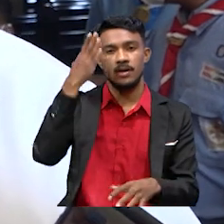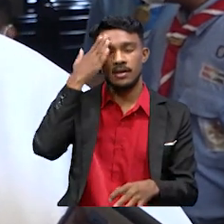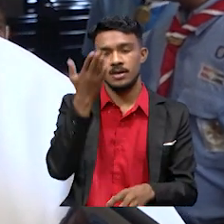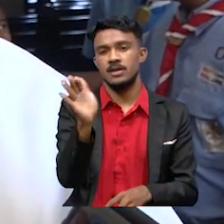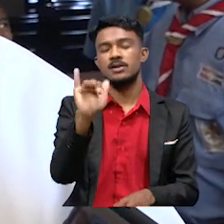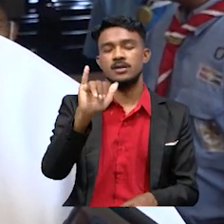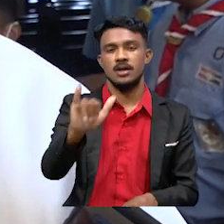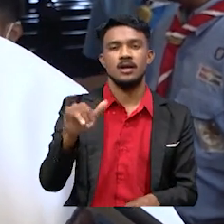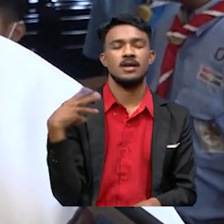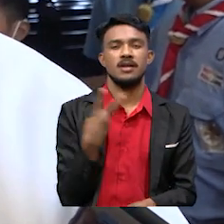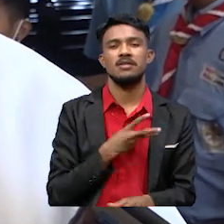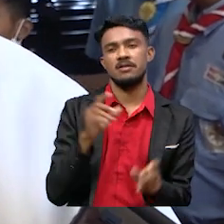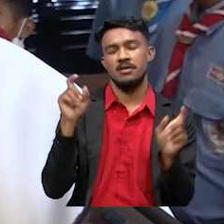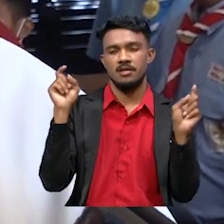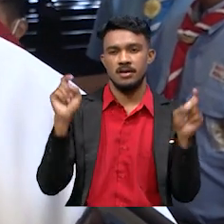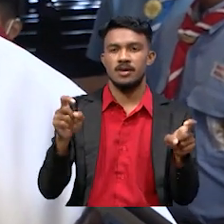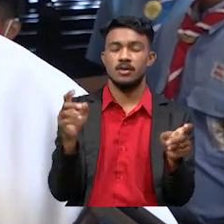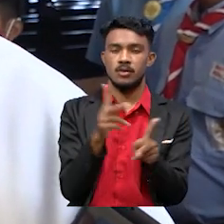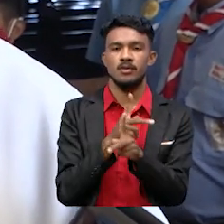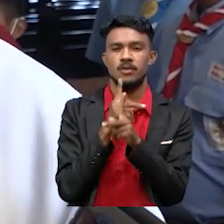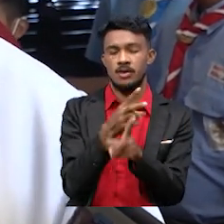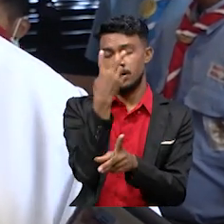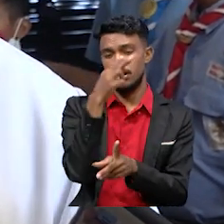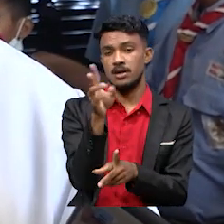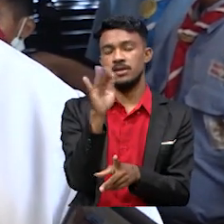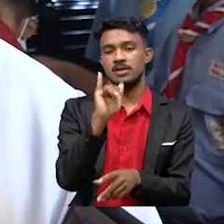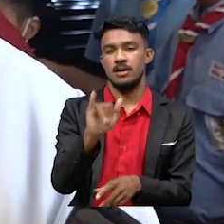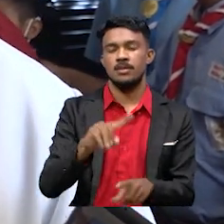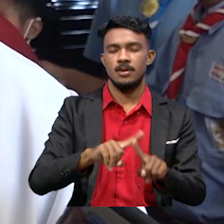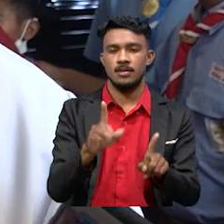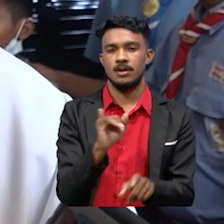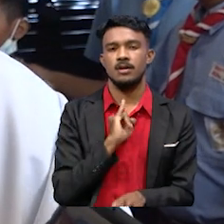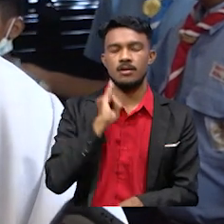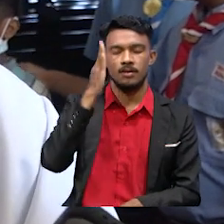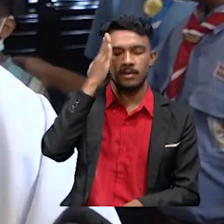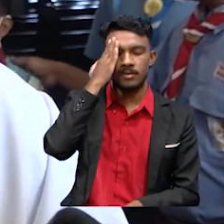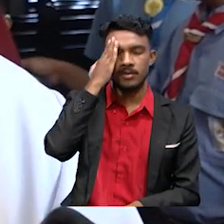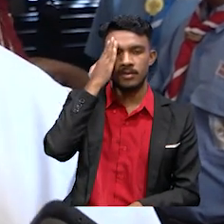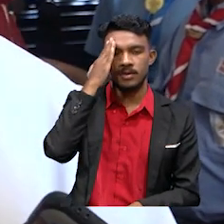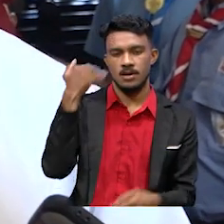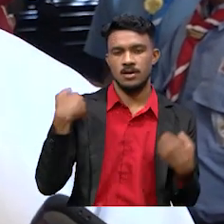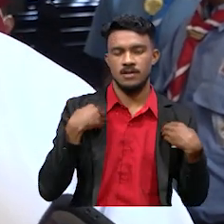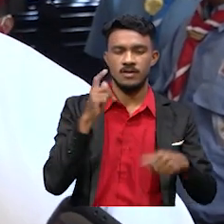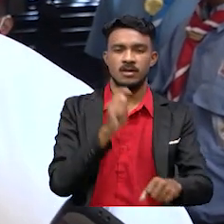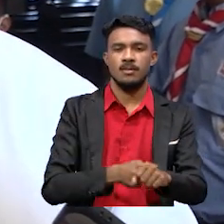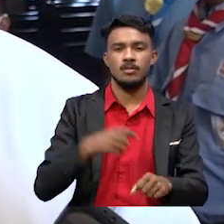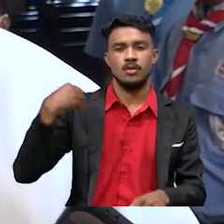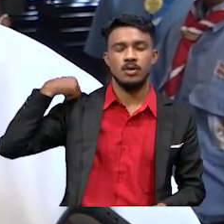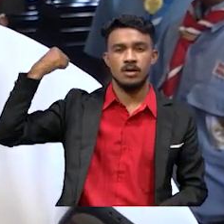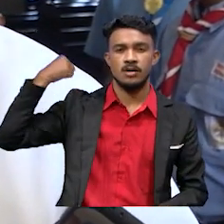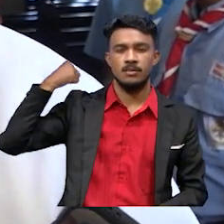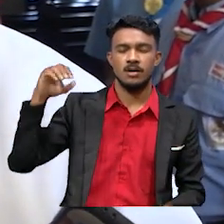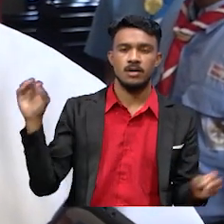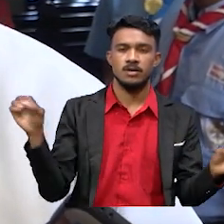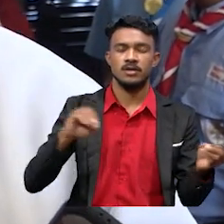dia. Ita tetu atu nune. Mai be how knowing ia tempo campanha lá aos tempo ita dia tem